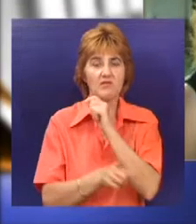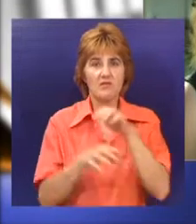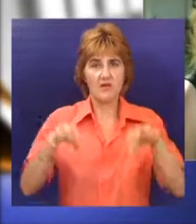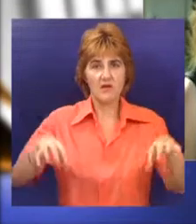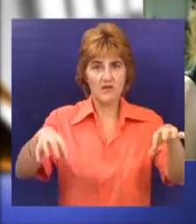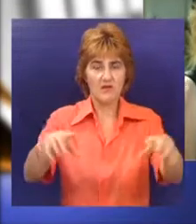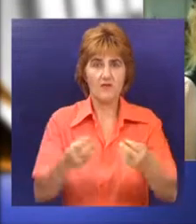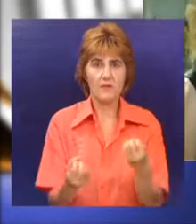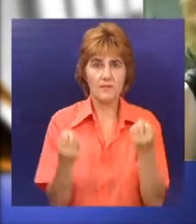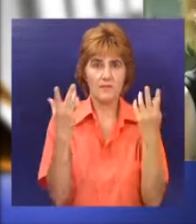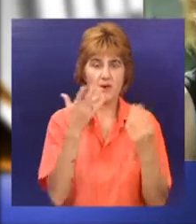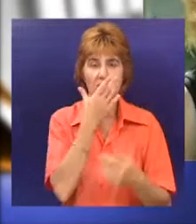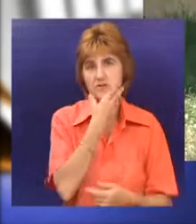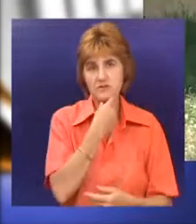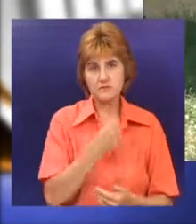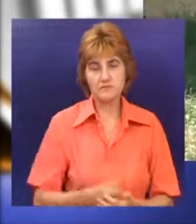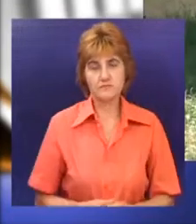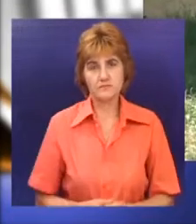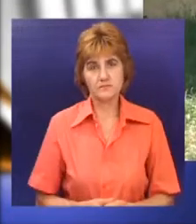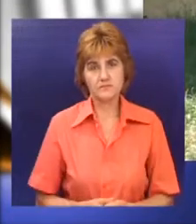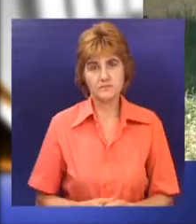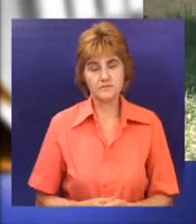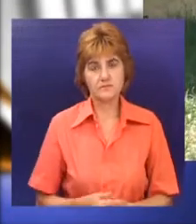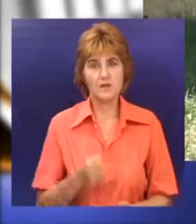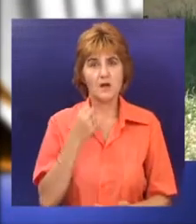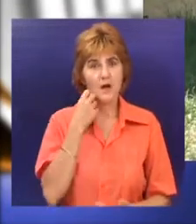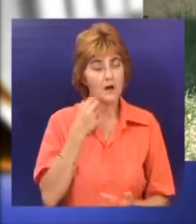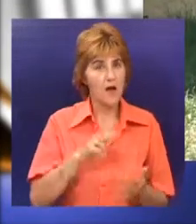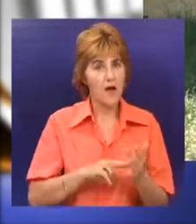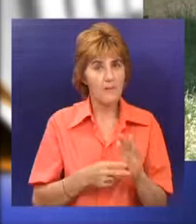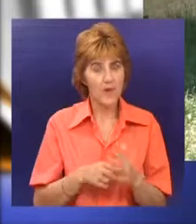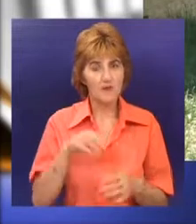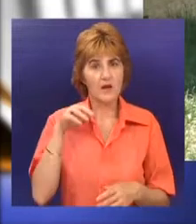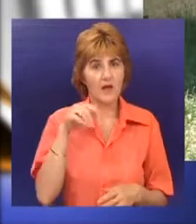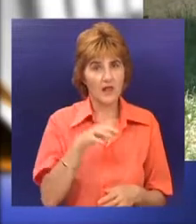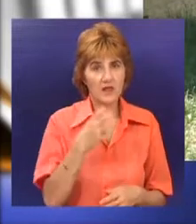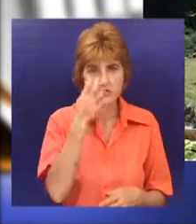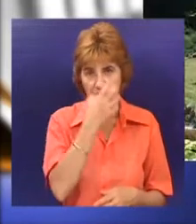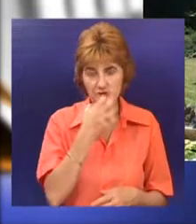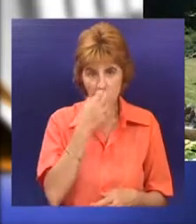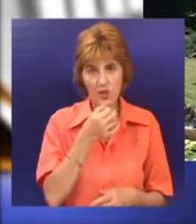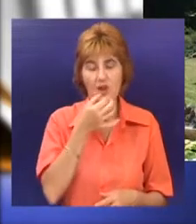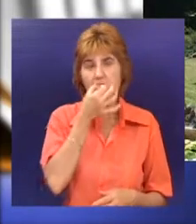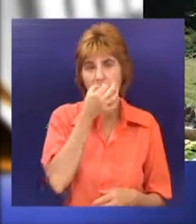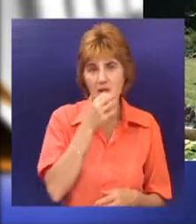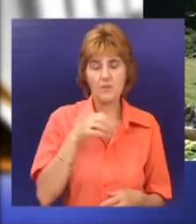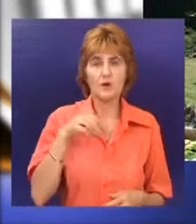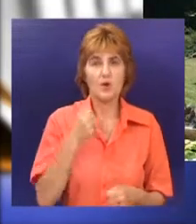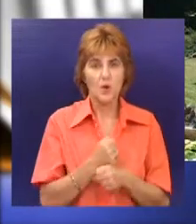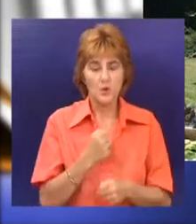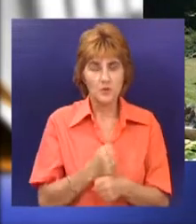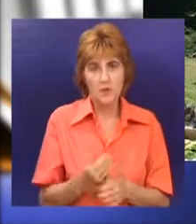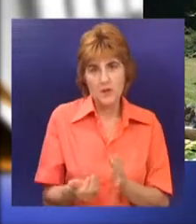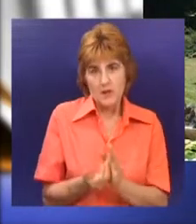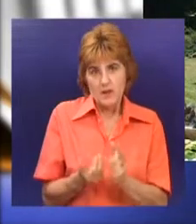za ovako lepu atmosferu u Zoološkom vrtu. Ukoliko planirate da posetite Zoološki vrt tokom dana, najbolje bi bilo da to učinite ili